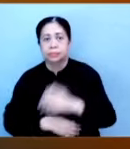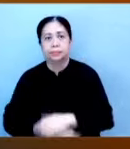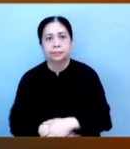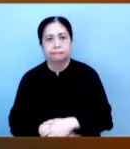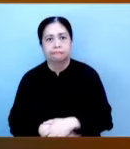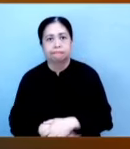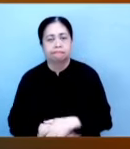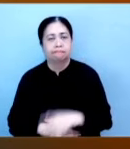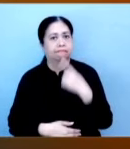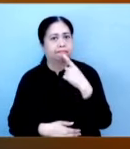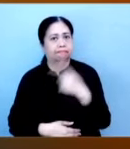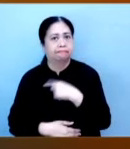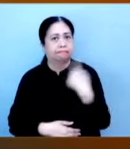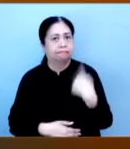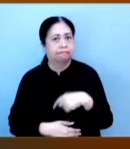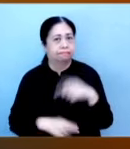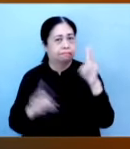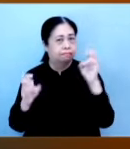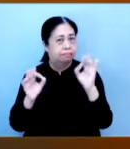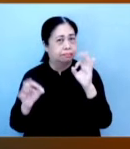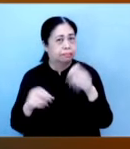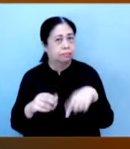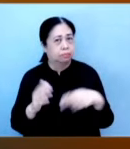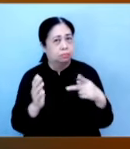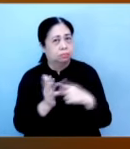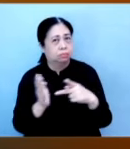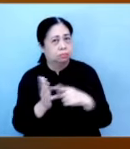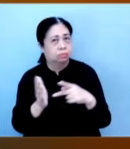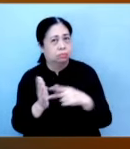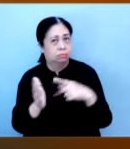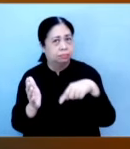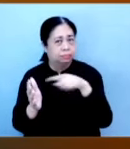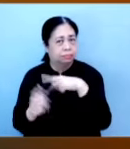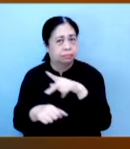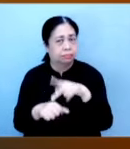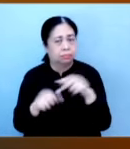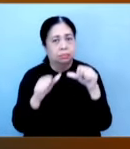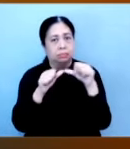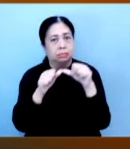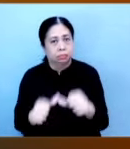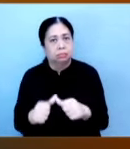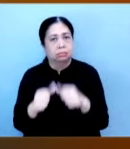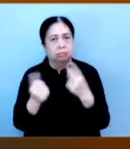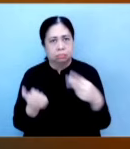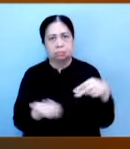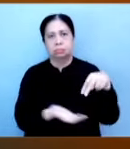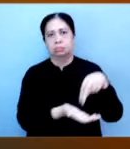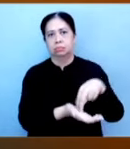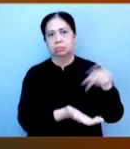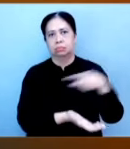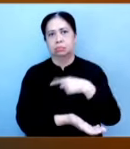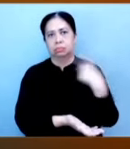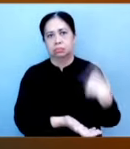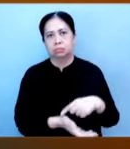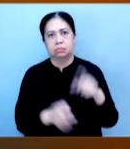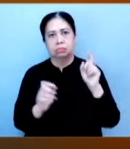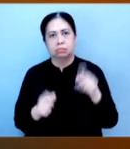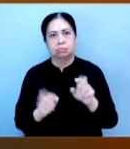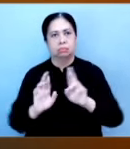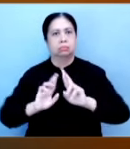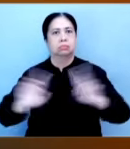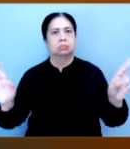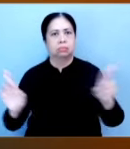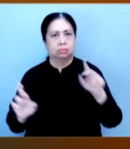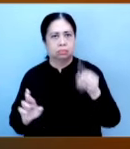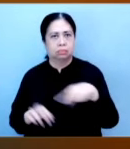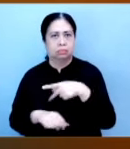ng China kung ipipilit daw natin ang ating ginagawa Patuloy daw silang maninindigan at Dapat umanong maghanda ang ating